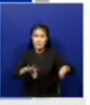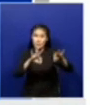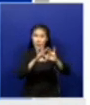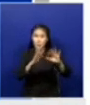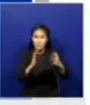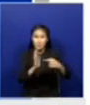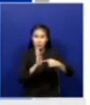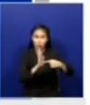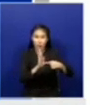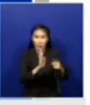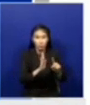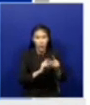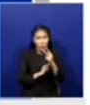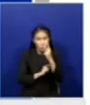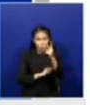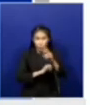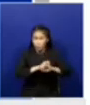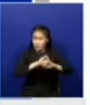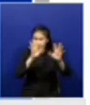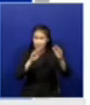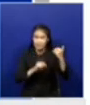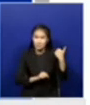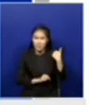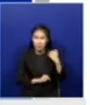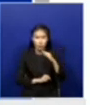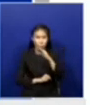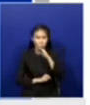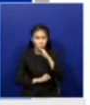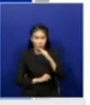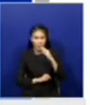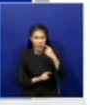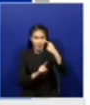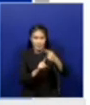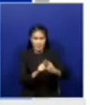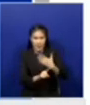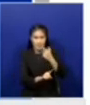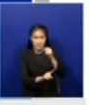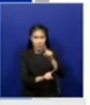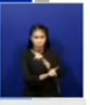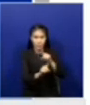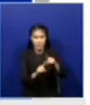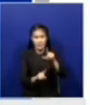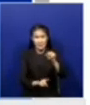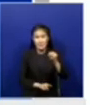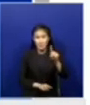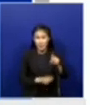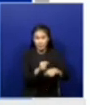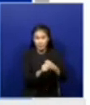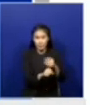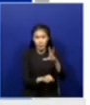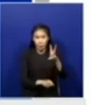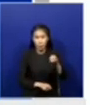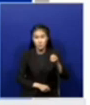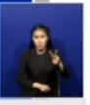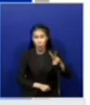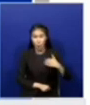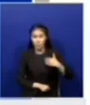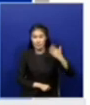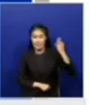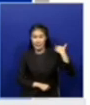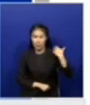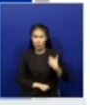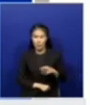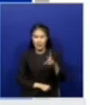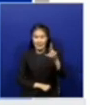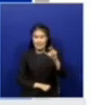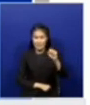างเชิงประจักษ์ก็คือเมื่อวันที่21พฤศจิกายน2562สภาผู้แทนราษ